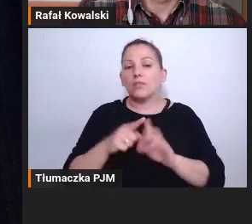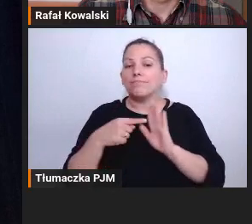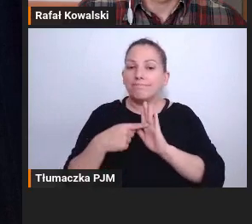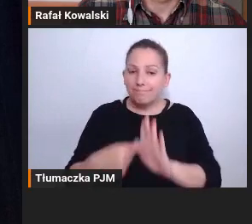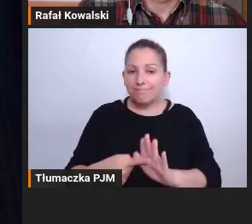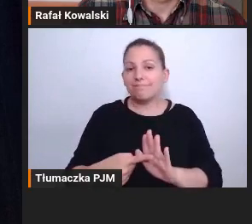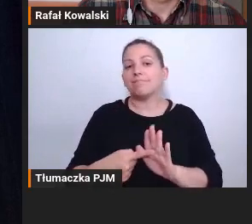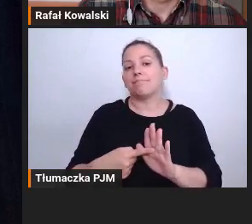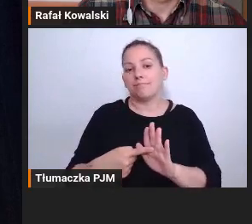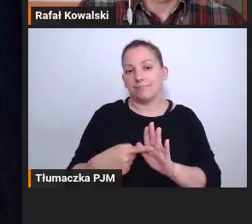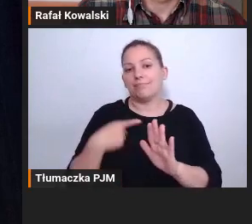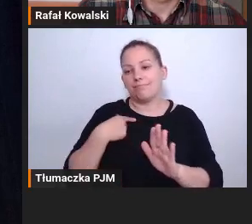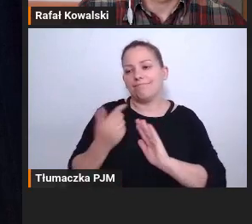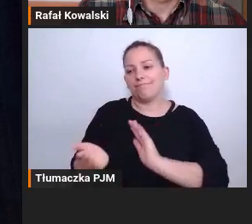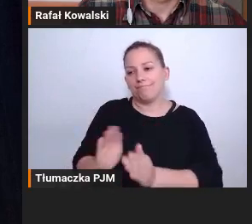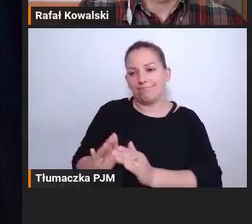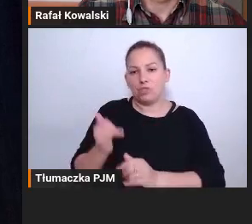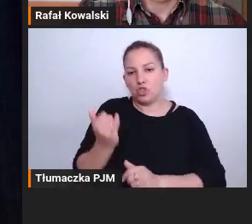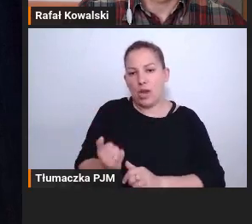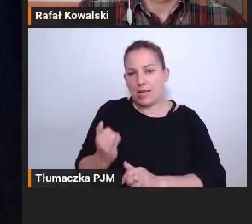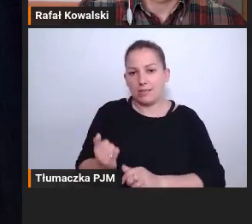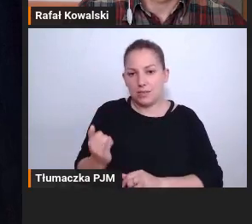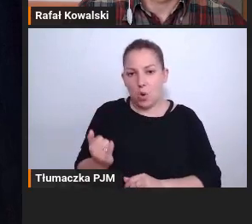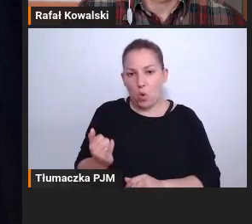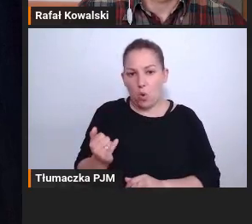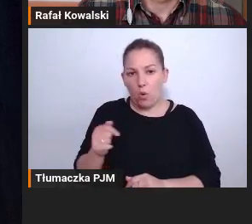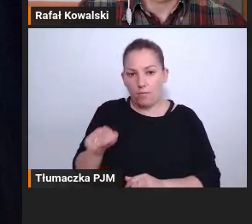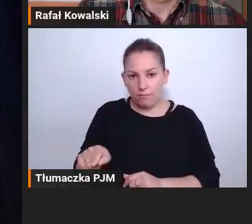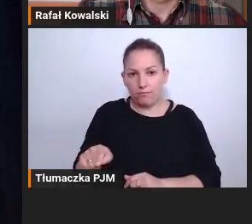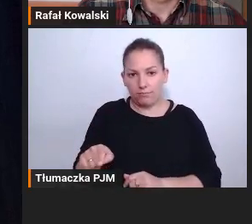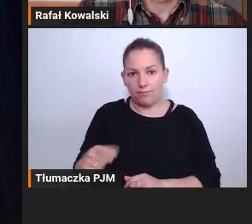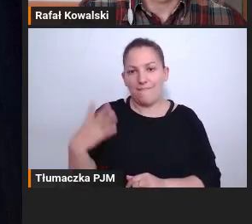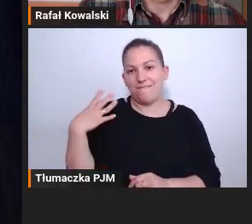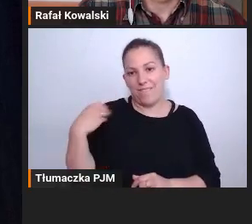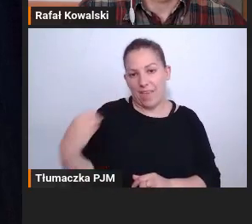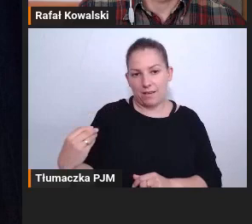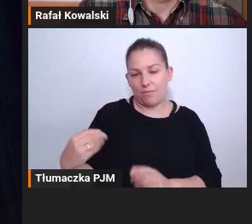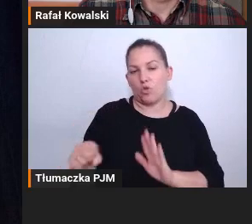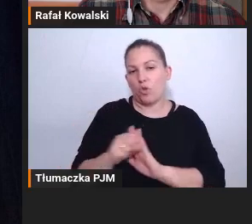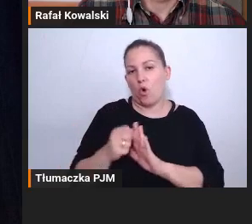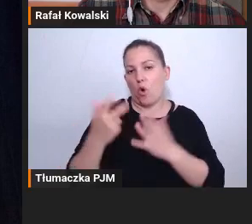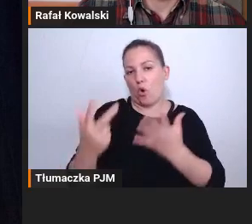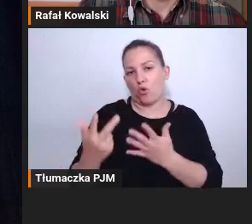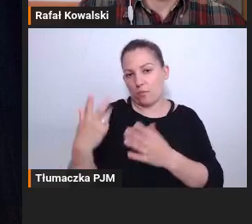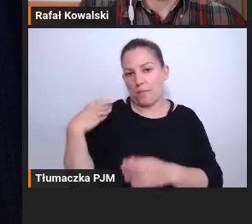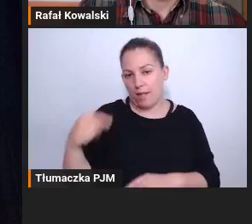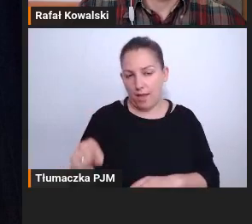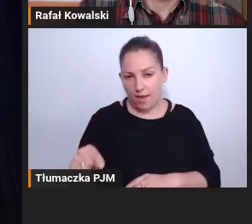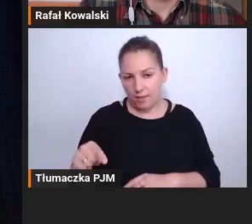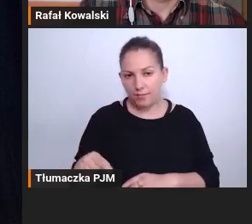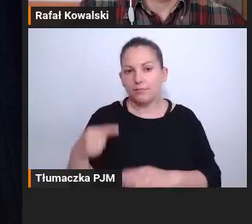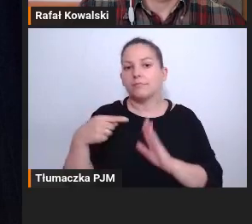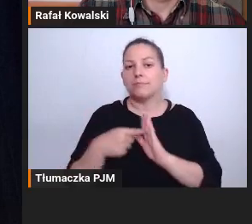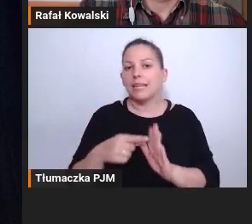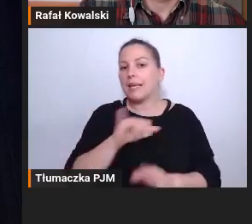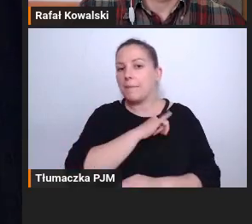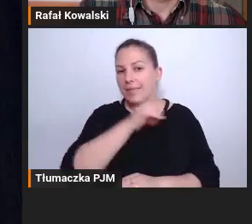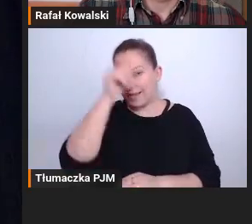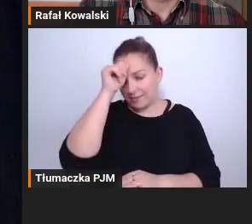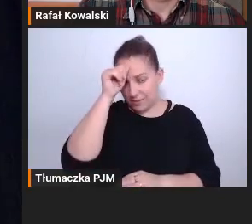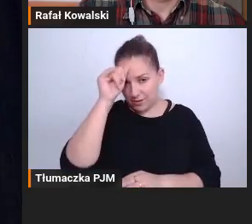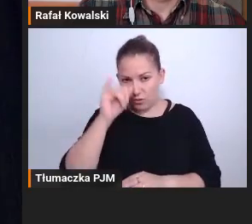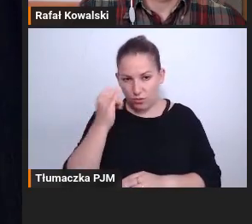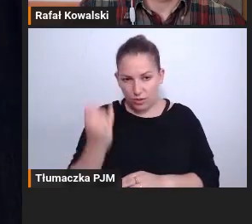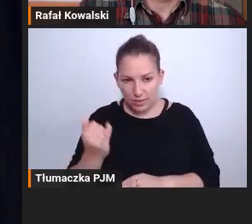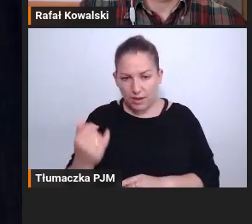że zajmujemy się dzieckiem, które jest w wieku do 8. roku życia, czyli musimy wskazać imię, nazwisko dziecka